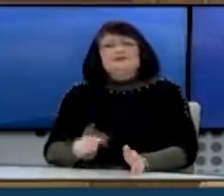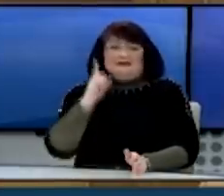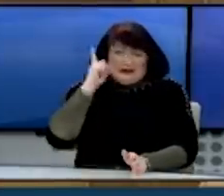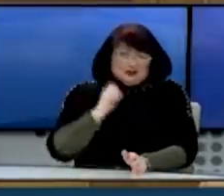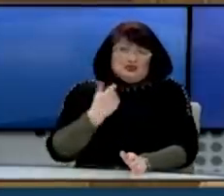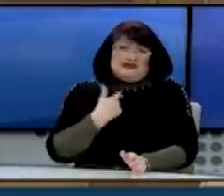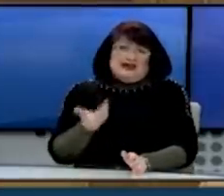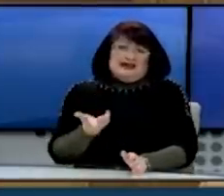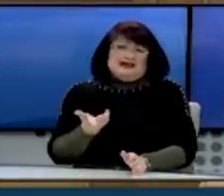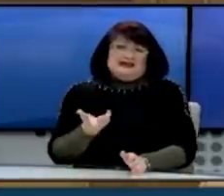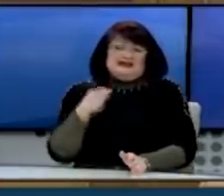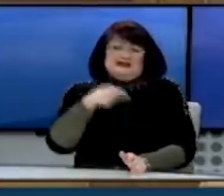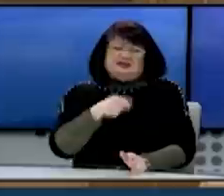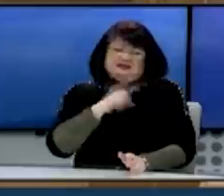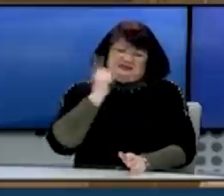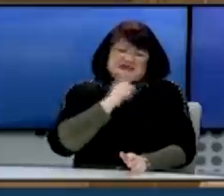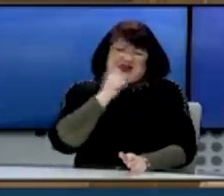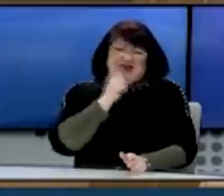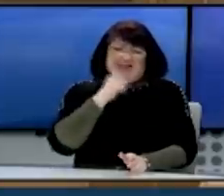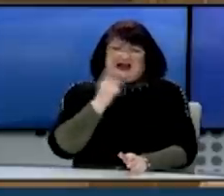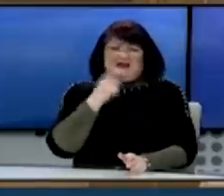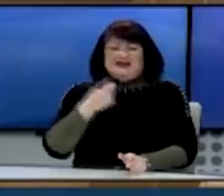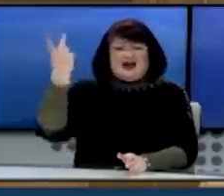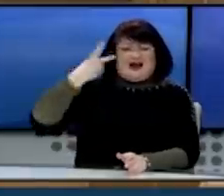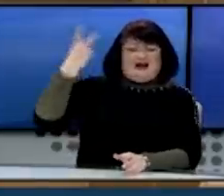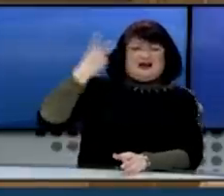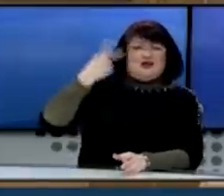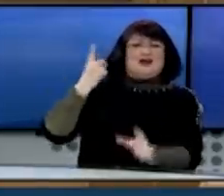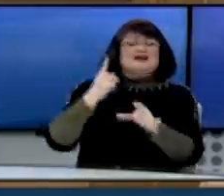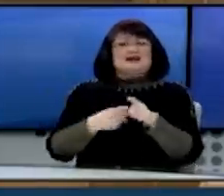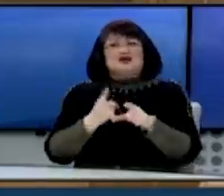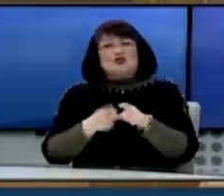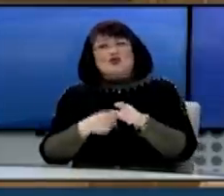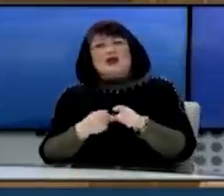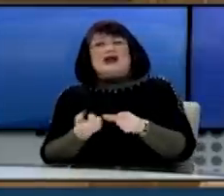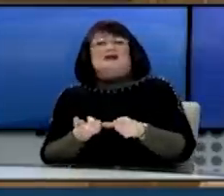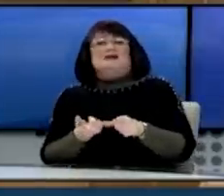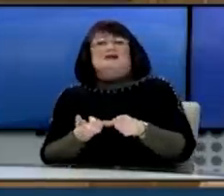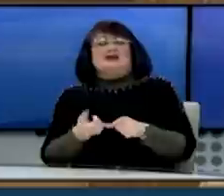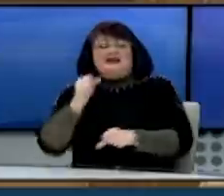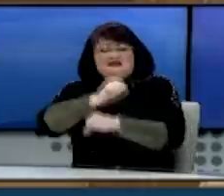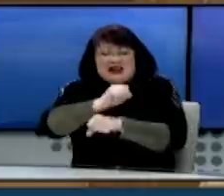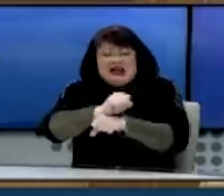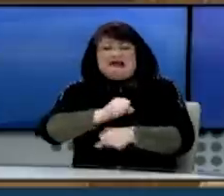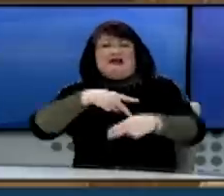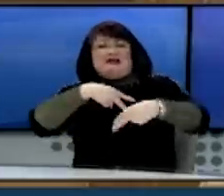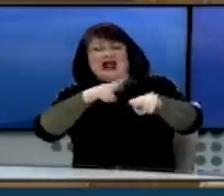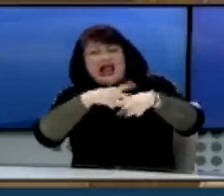με τέτοιες ανυπόστατες επί της ουσίας κατηγορίες εκτελέστηκαν,